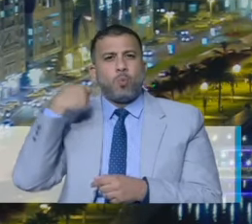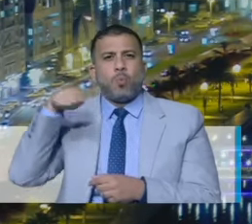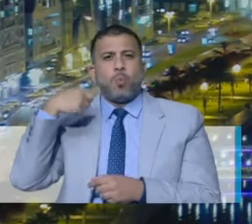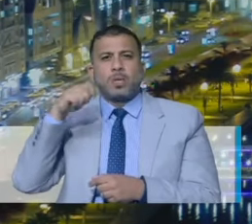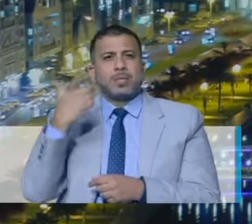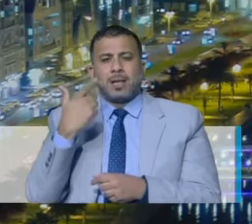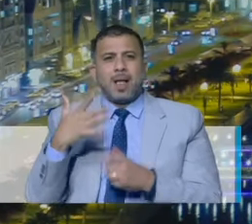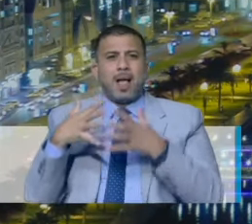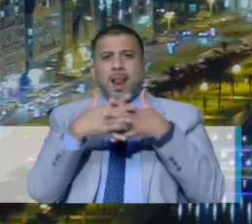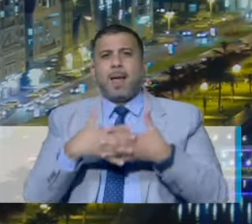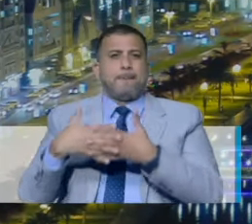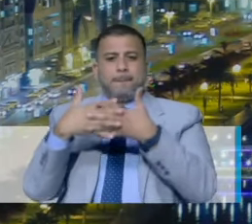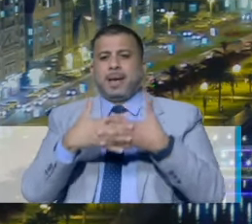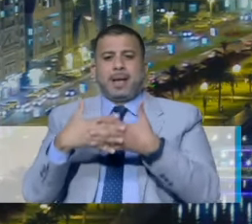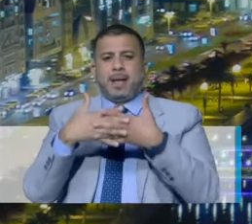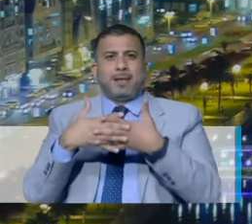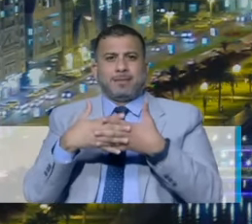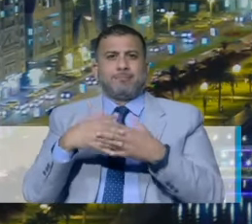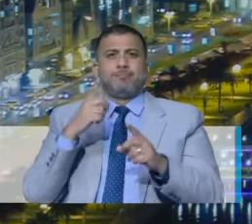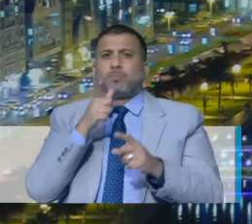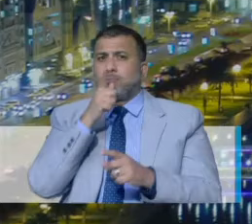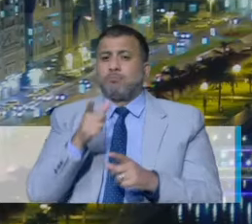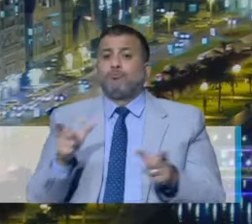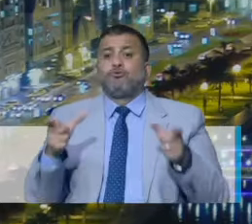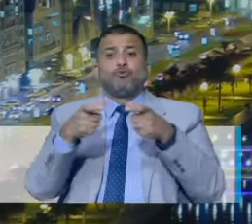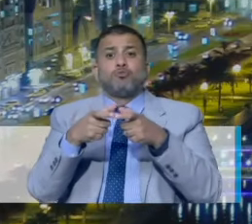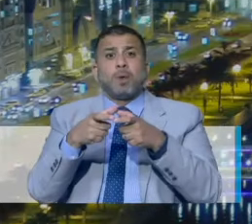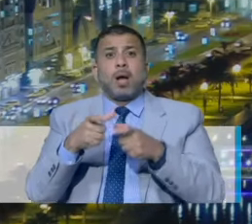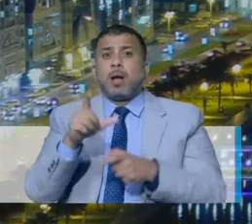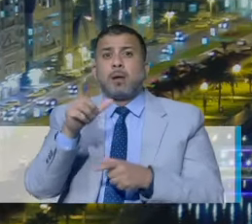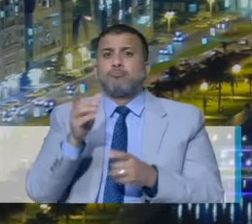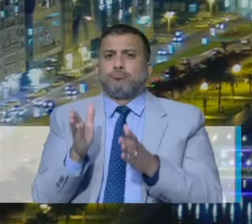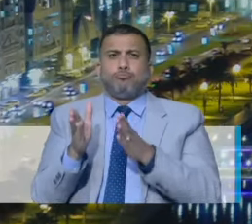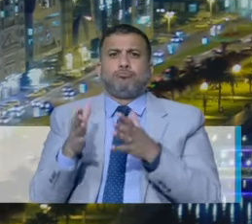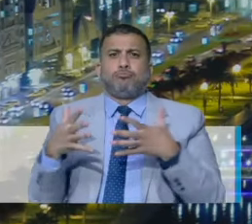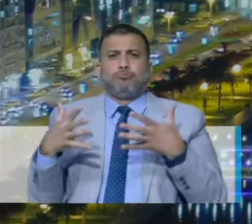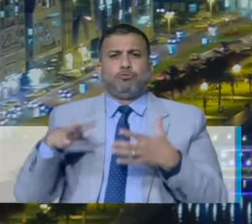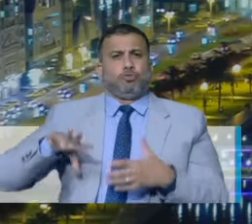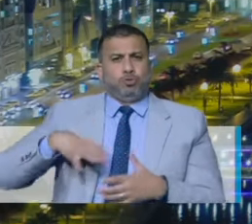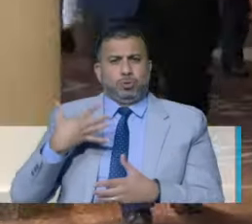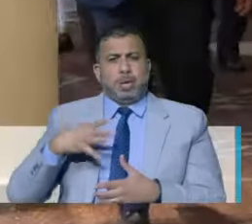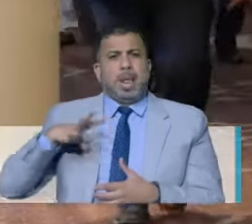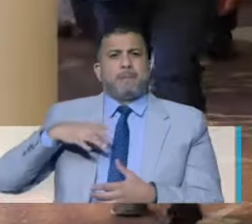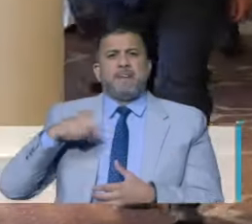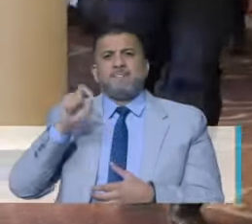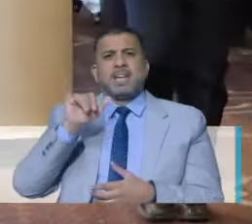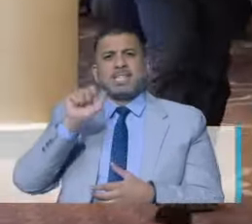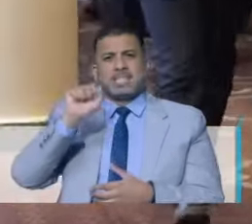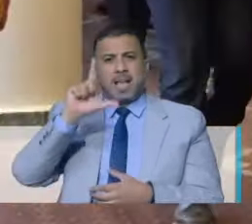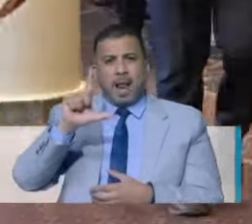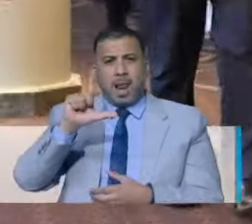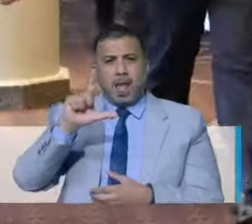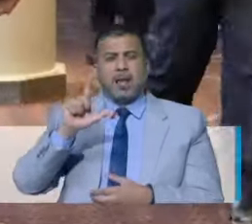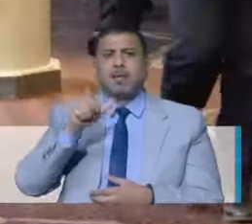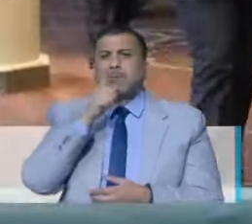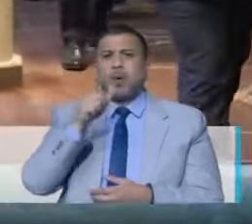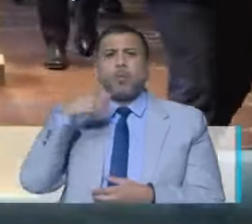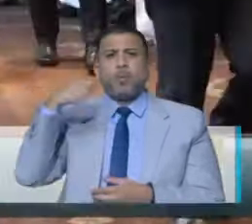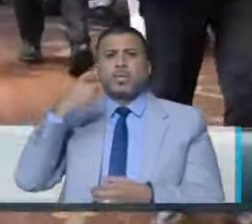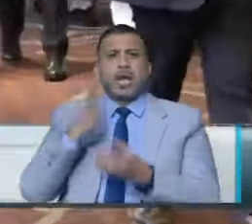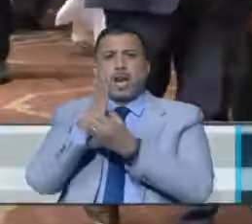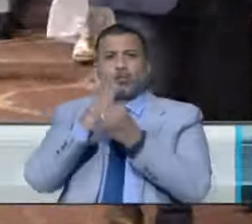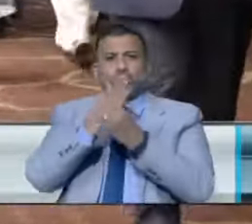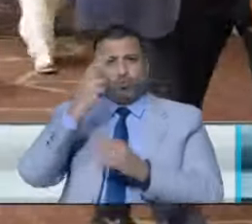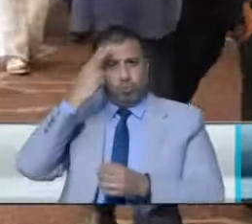خارجيه الولايات المتحده الامريكيه وضم الاجتماع الى جانب سموه صاحب السمو الامير فيصل بن فرحان بن عبد الله